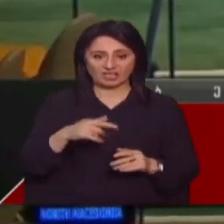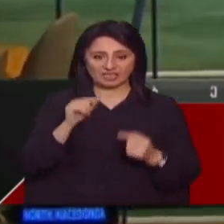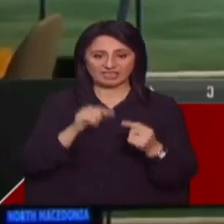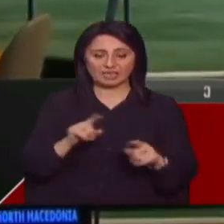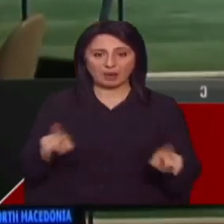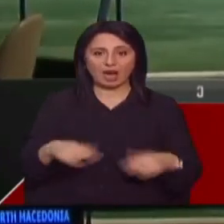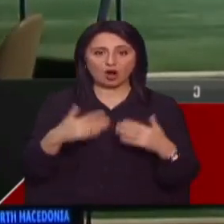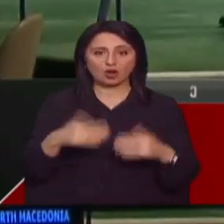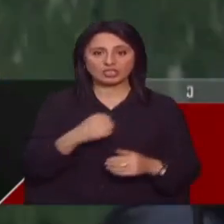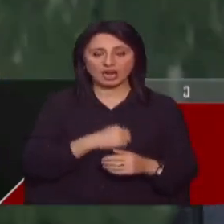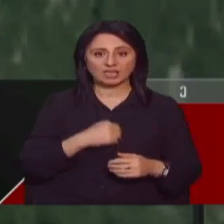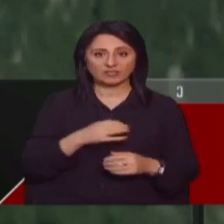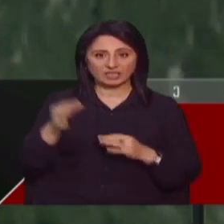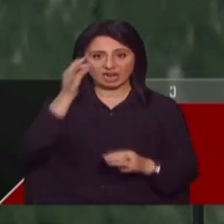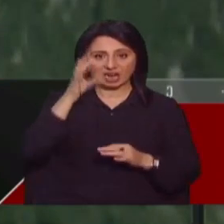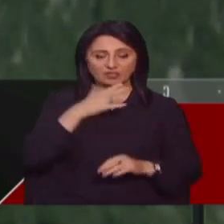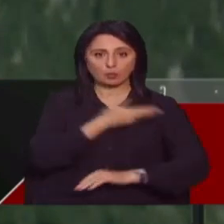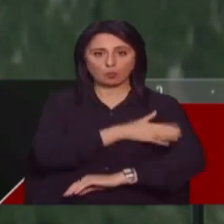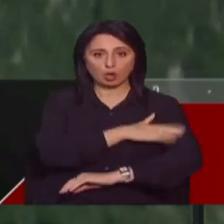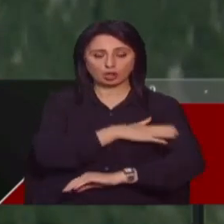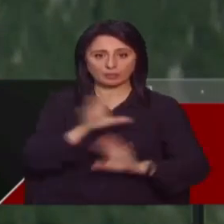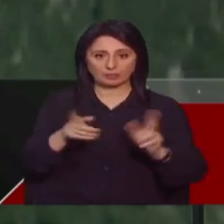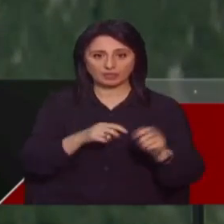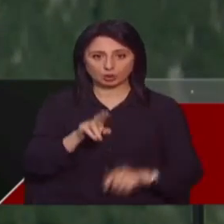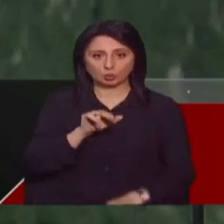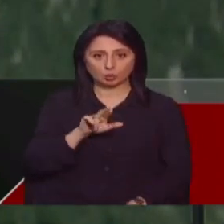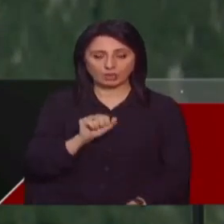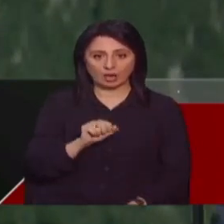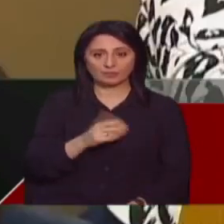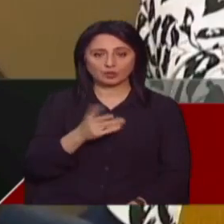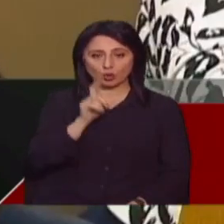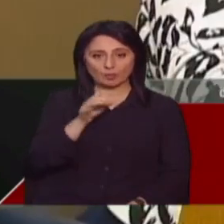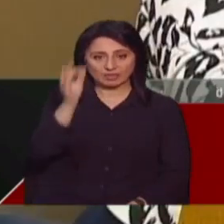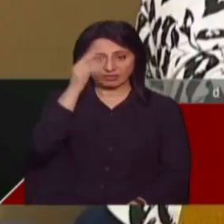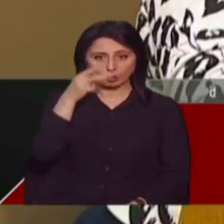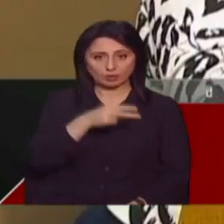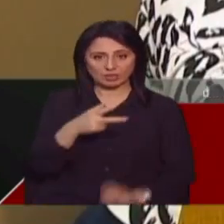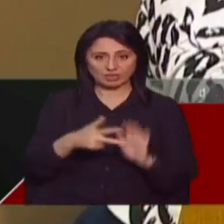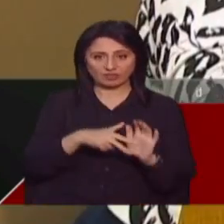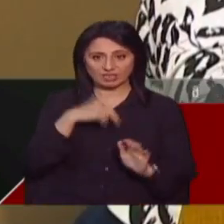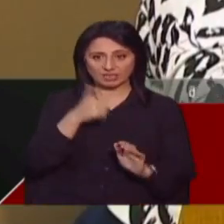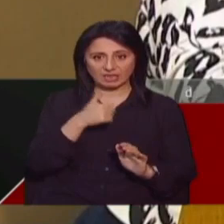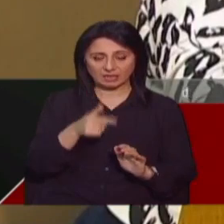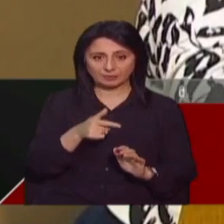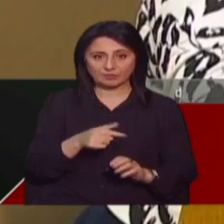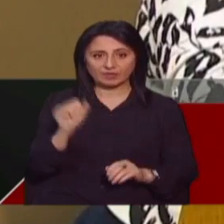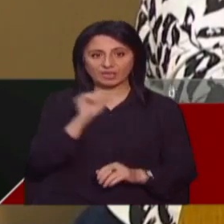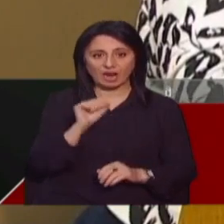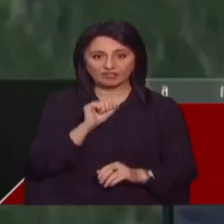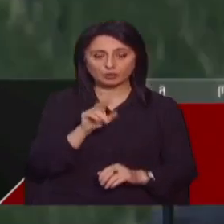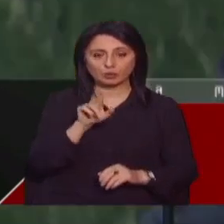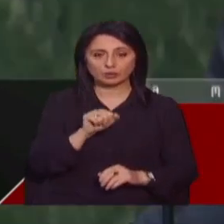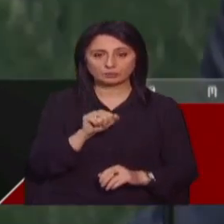წინააღმდეგ განხორციელებული აგრესია გაიხსენა, იყო პოლონეთის პრეზიდენტი ანჟეი დუდა, რომელმაც გაიხსენა 2008 წელი აგვისტო